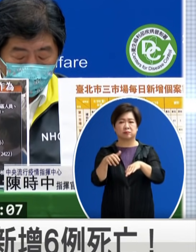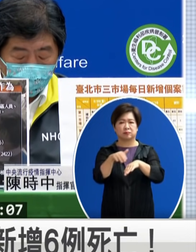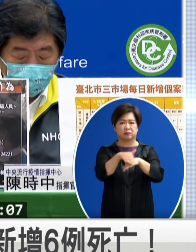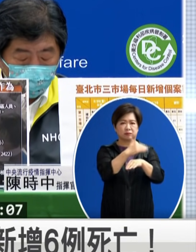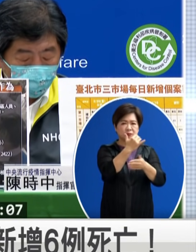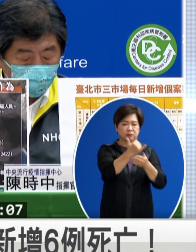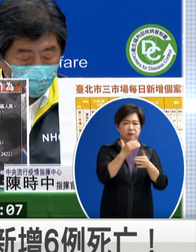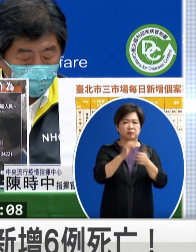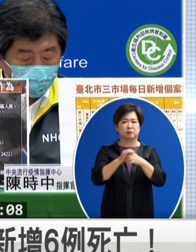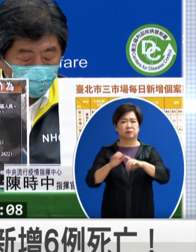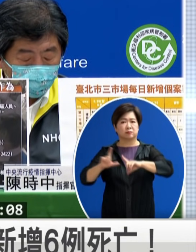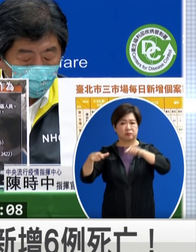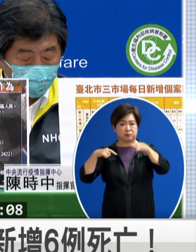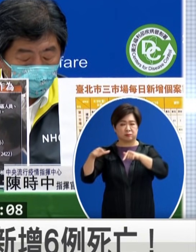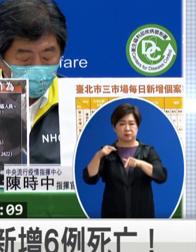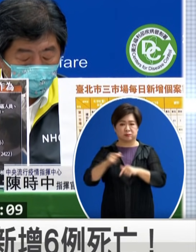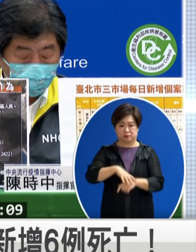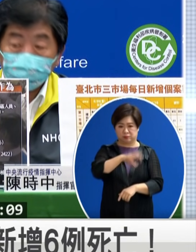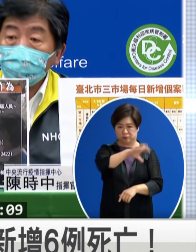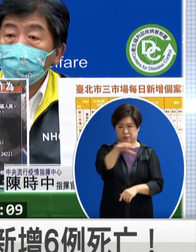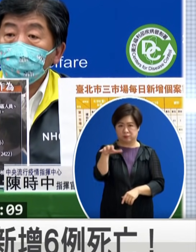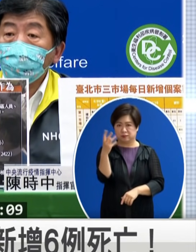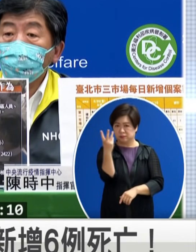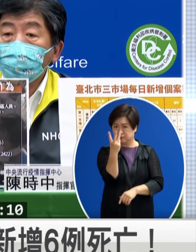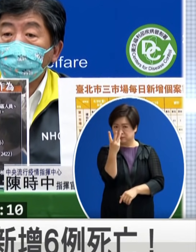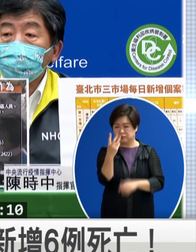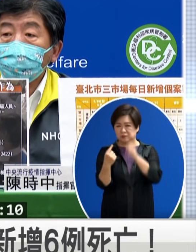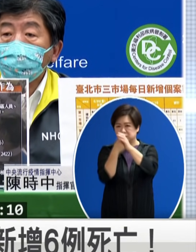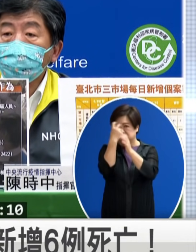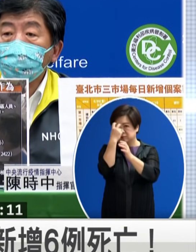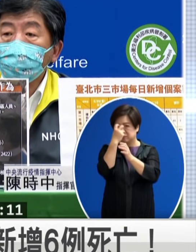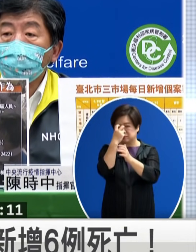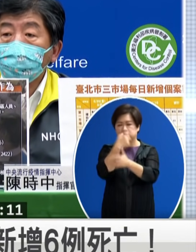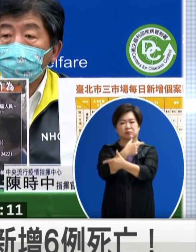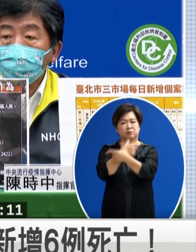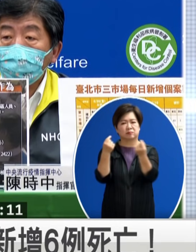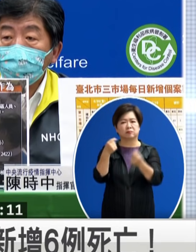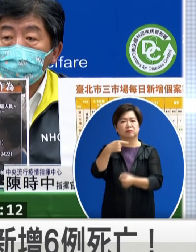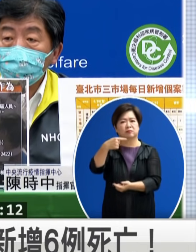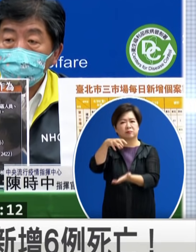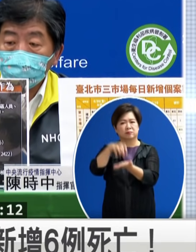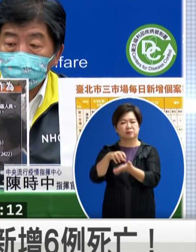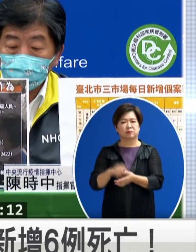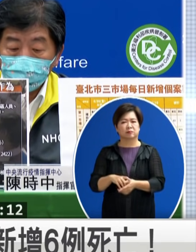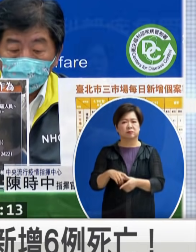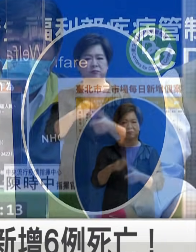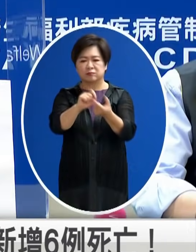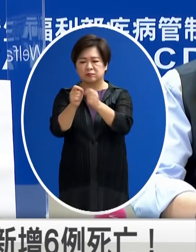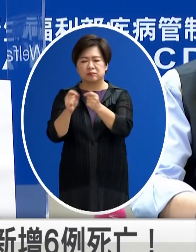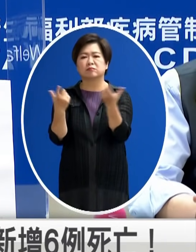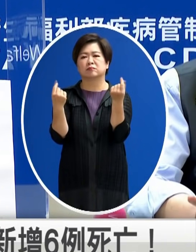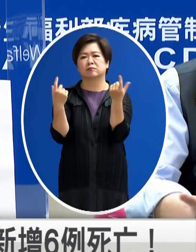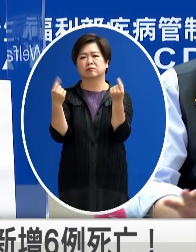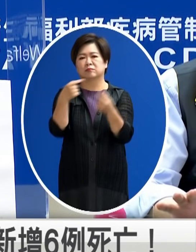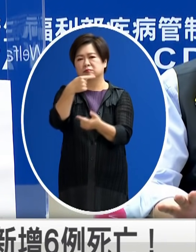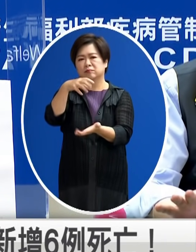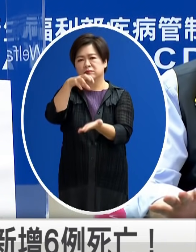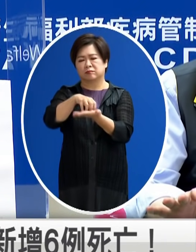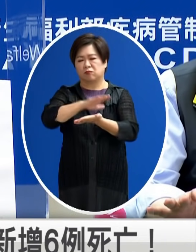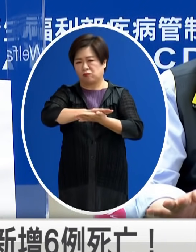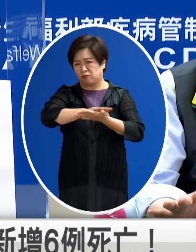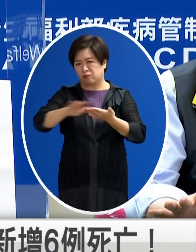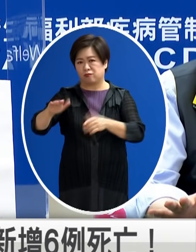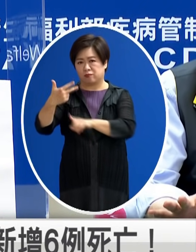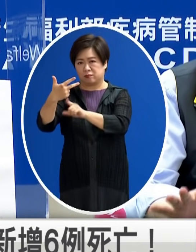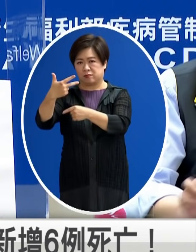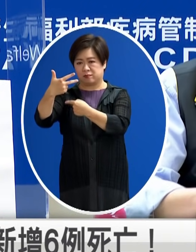或双园哈等3站的筛检的结果，全部都是阴性，哈，周边的都是阴性。所以从